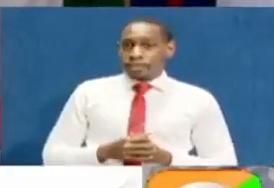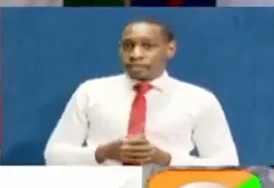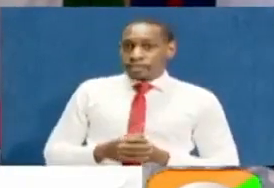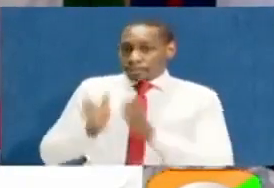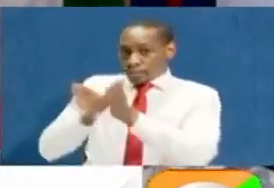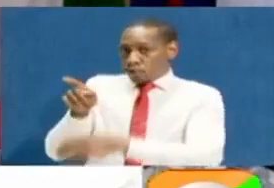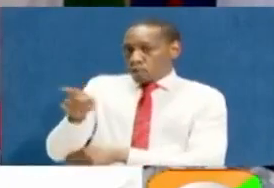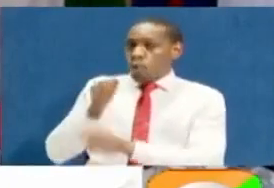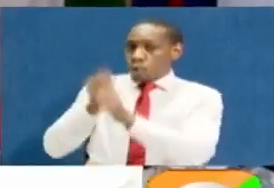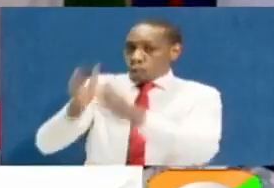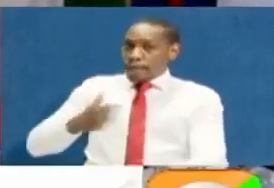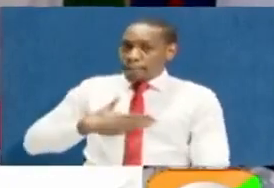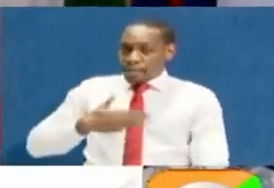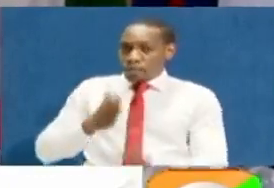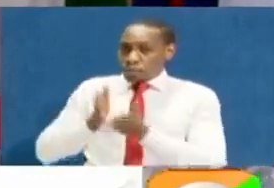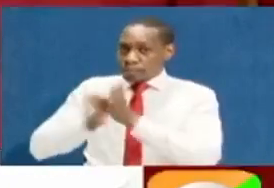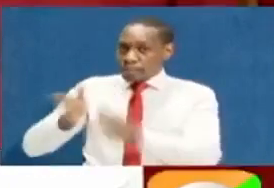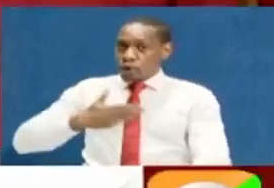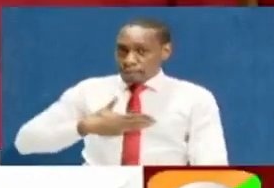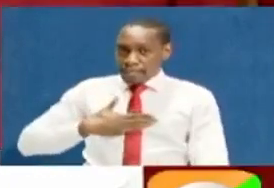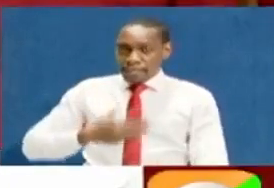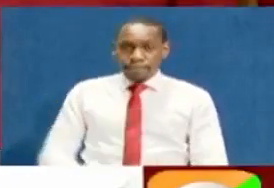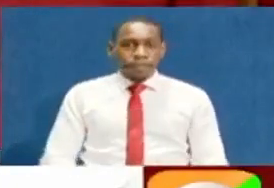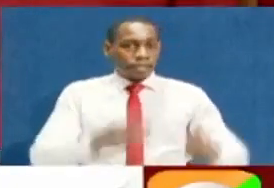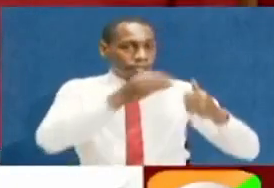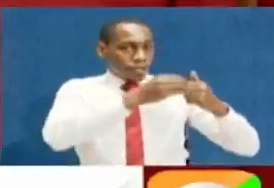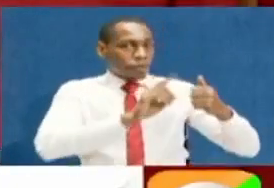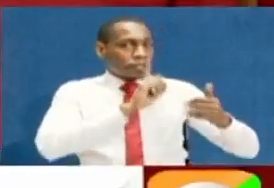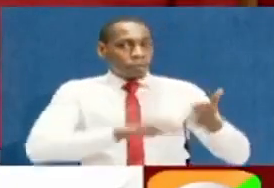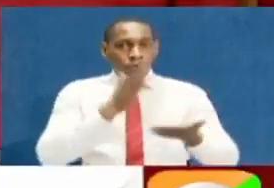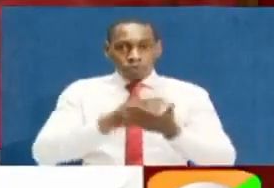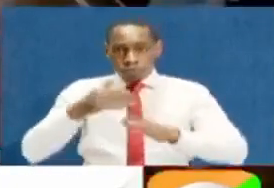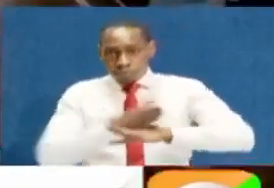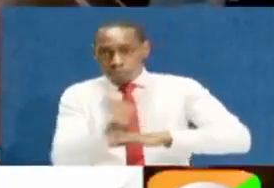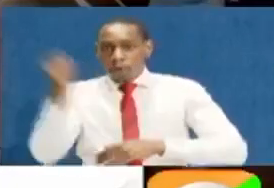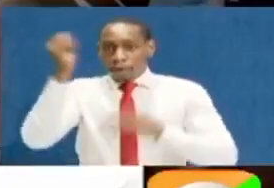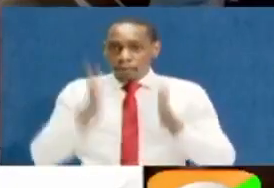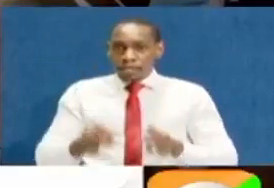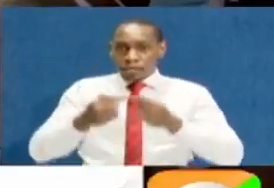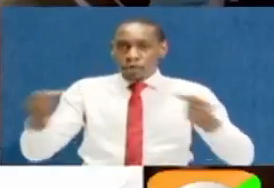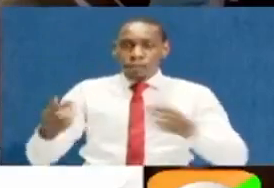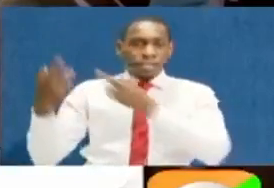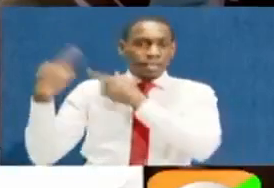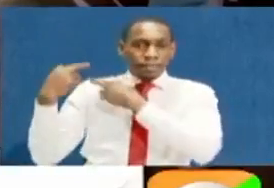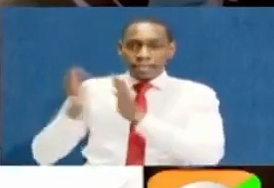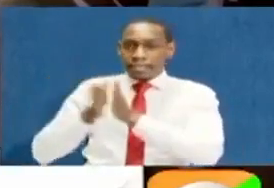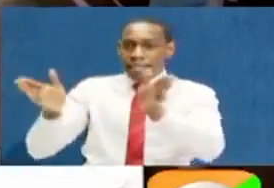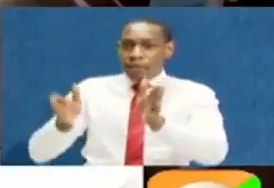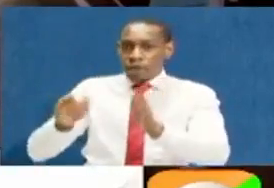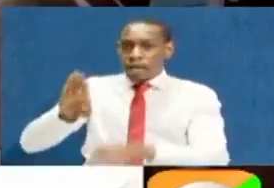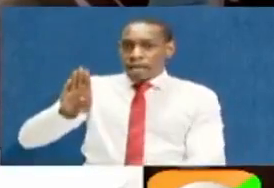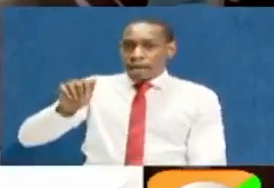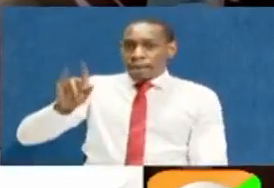Yeye ni mfanyikazi wangu, ni jemedari wangu. Sonko anadai alidanganywa na wanasiasa kupinga majukumu ya Jenerali